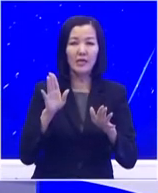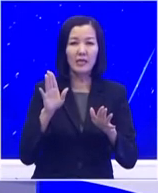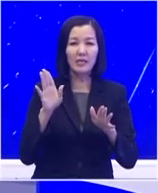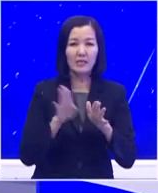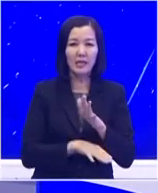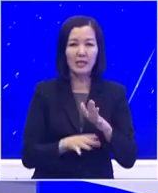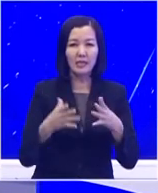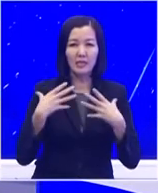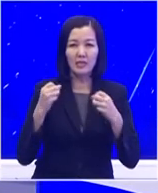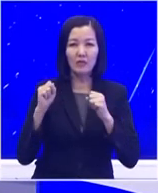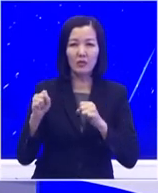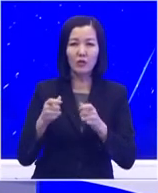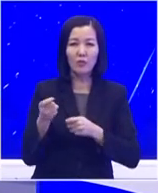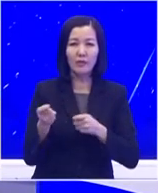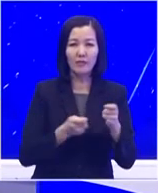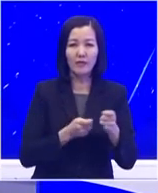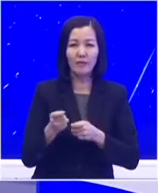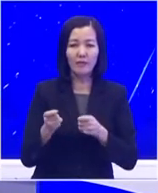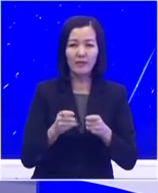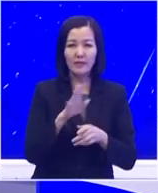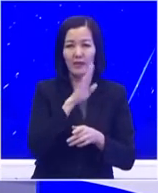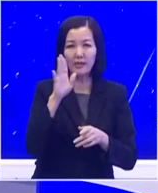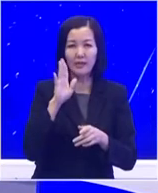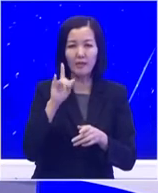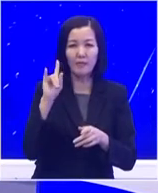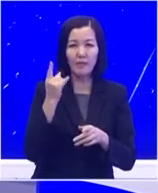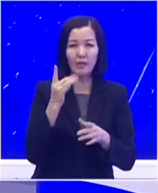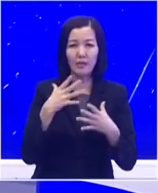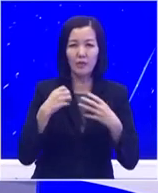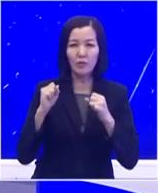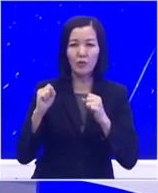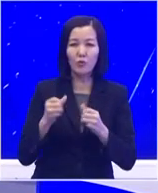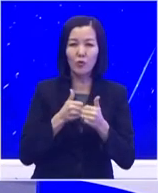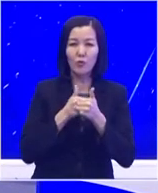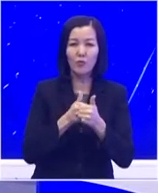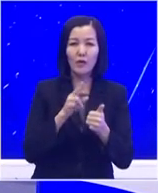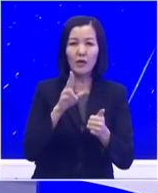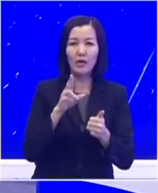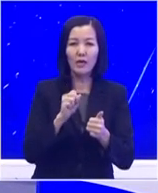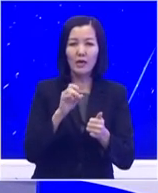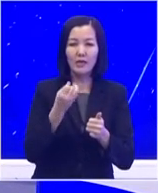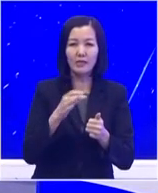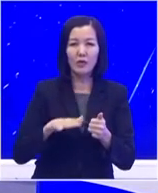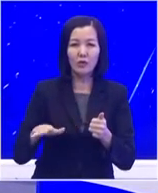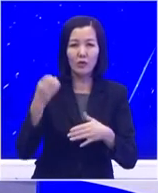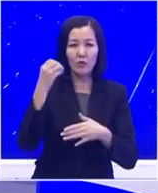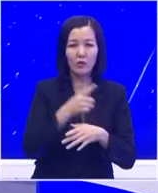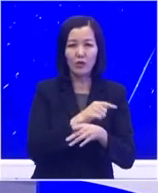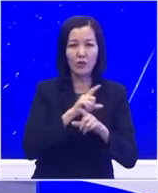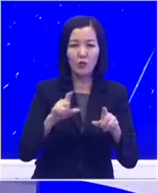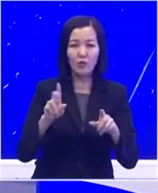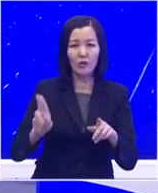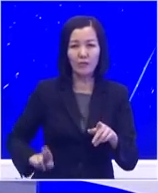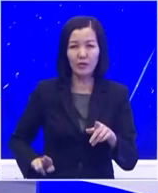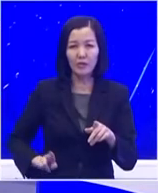танытқан денсаулық сақтау басқармасы басшысының ана мен бала денсаулығын қорғау жөніндегі орынбасары мен Қарасай аудандық орталық ауруханасының